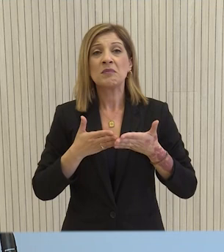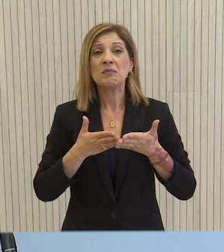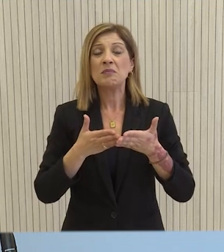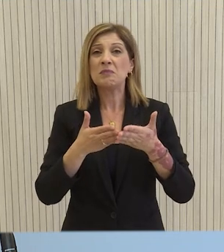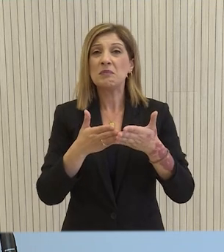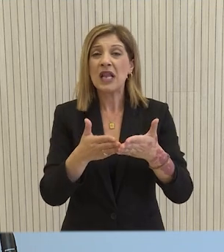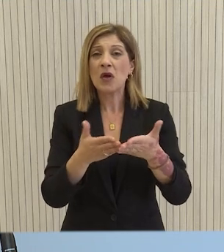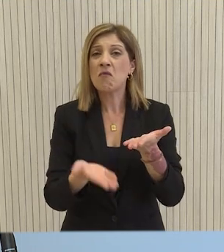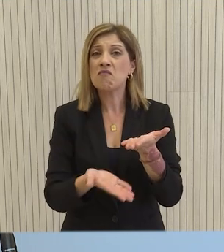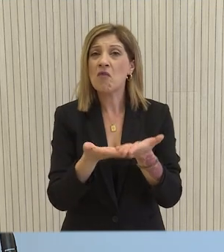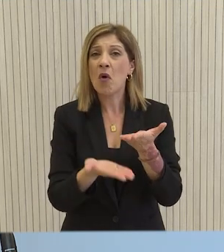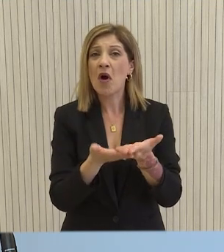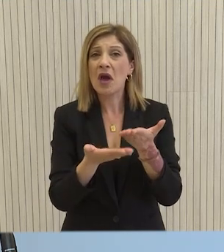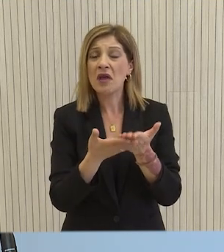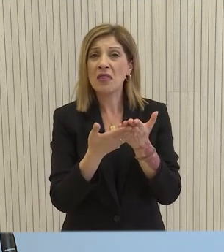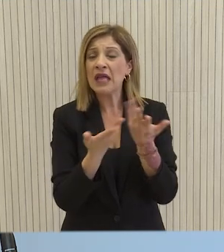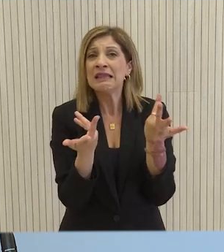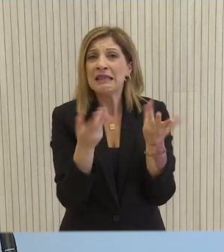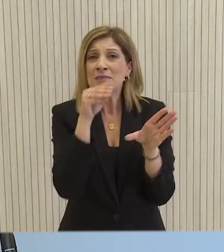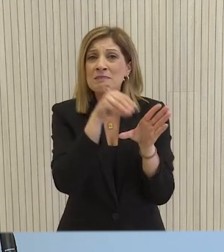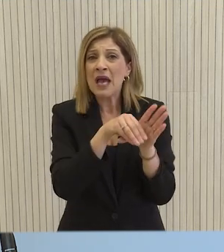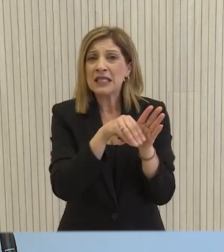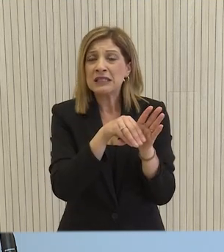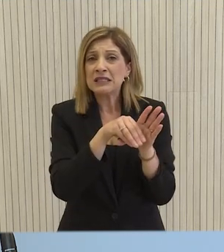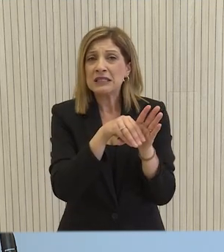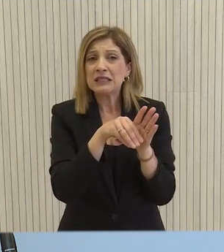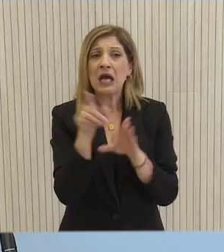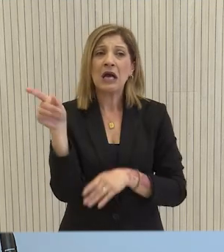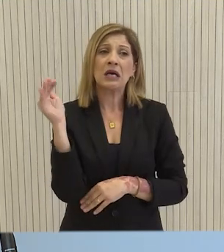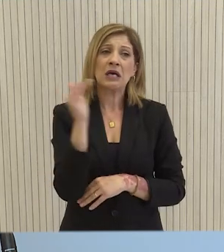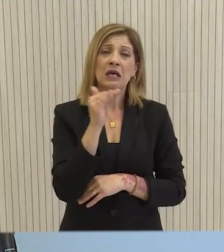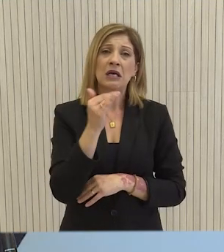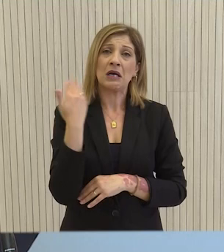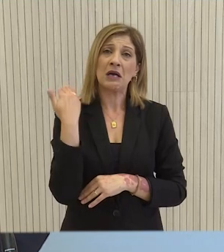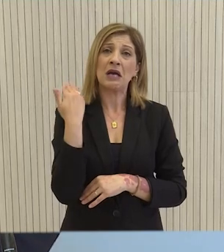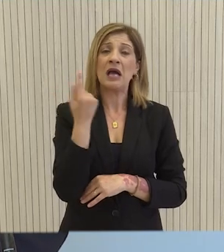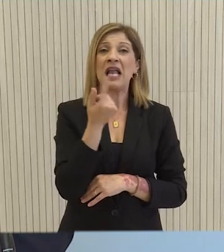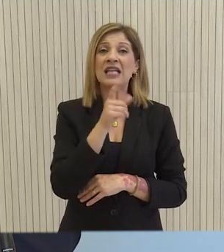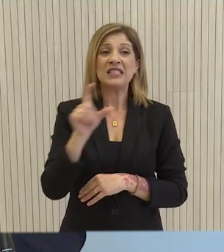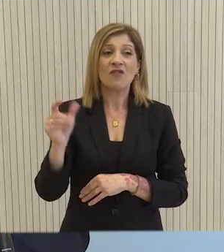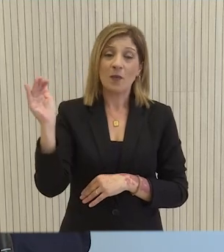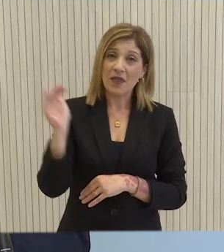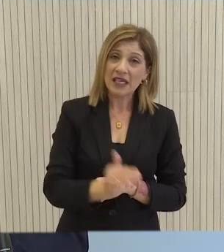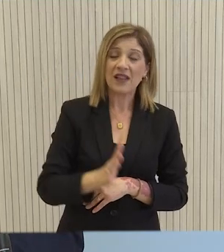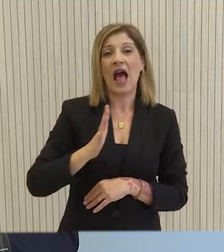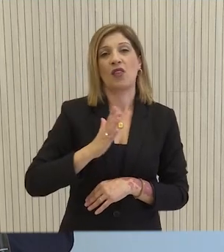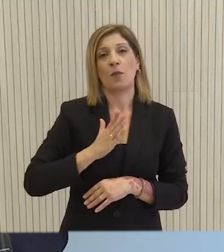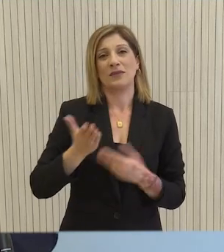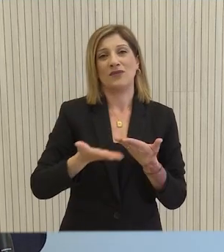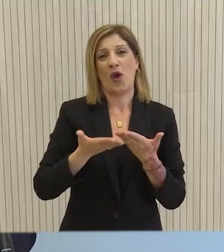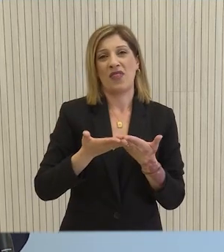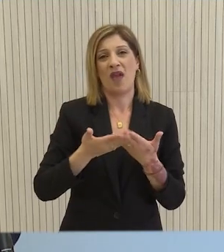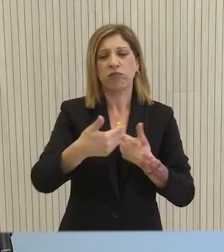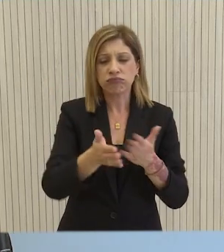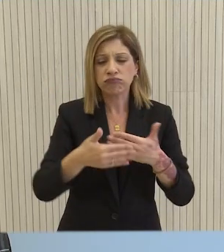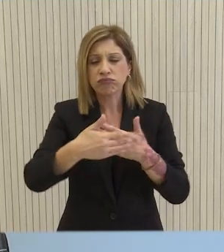αυτή που είναι φυλαγμένη στην Κυπριακή Δημοκρατία? Είναι γνωστό ότι έχει καταφτάσει πριν από λίγες εβδομάδες ανθρωπιστική βοήθεια από το Ηνωμένο Βασίλειο, η οποία